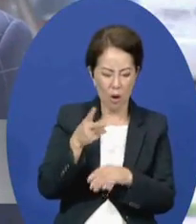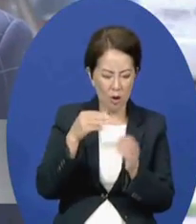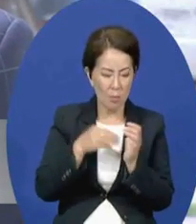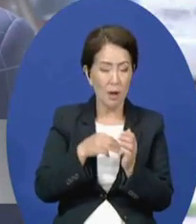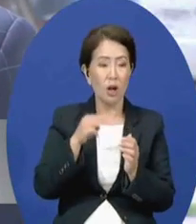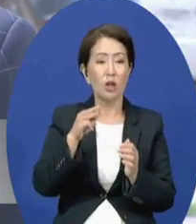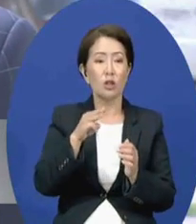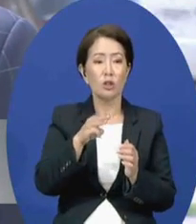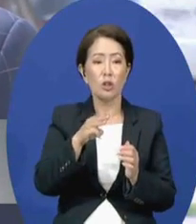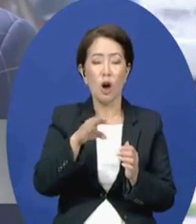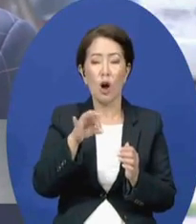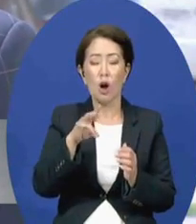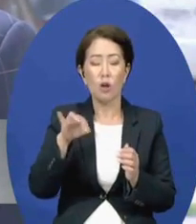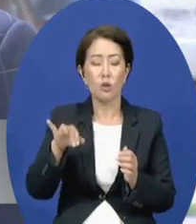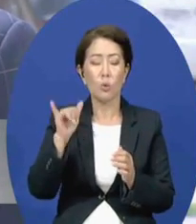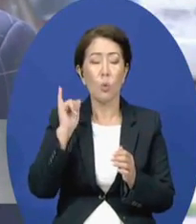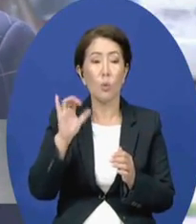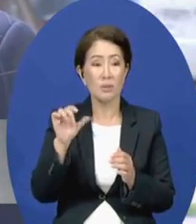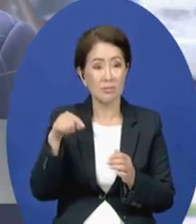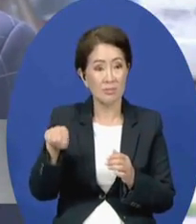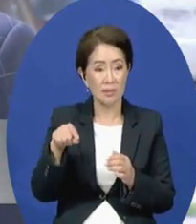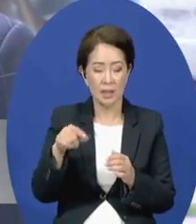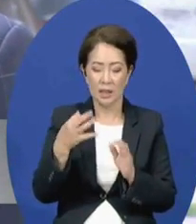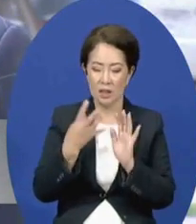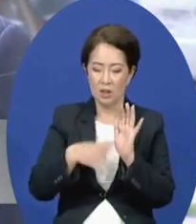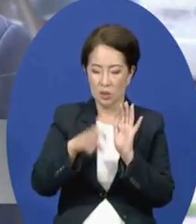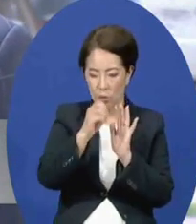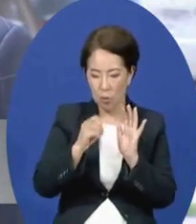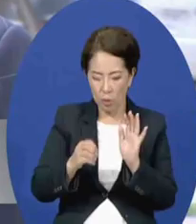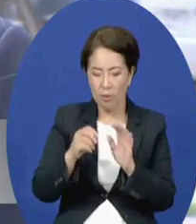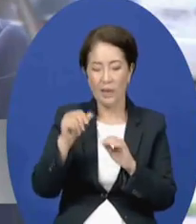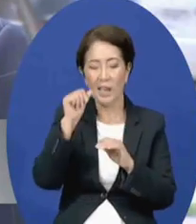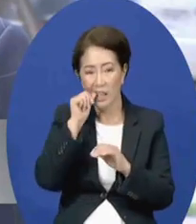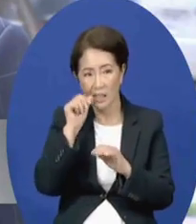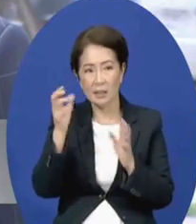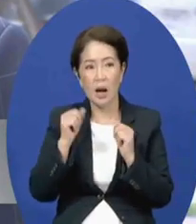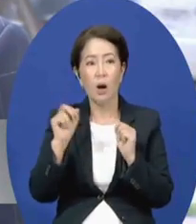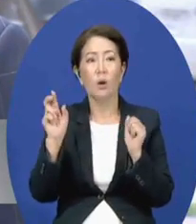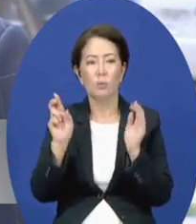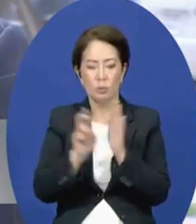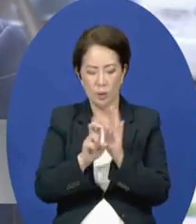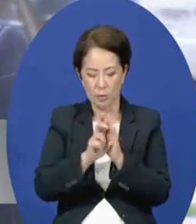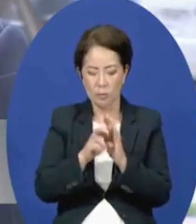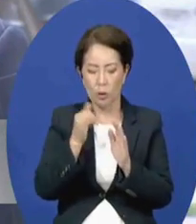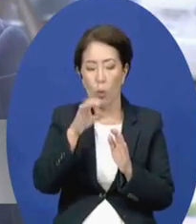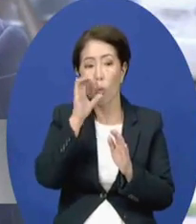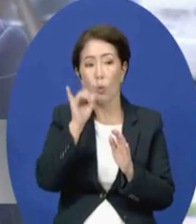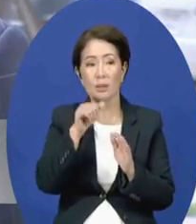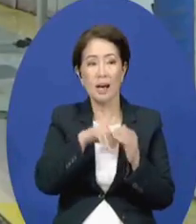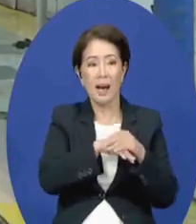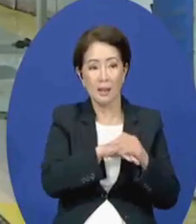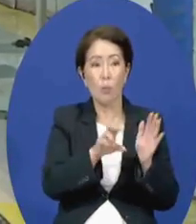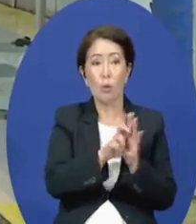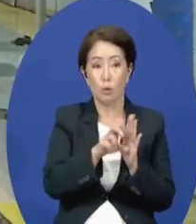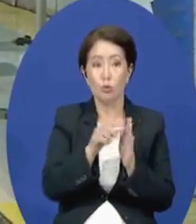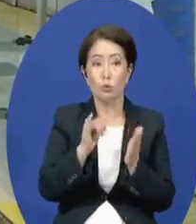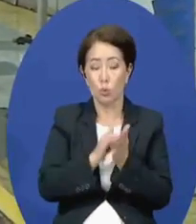тонн уснаас бид нар 90% нь химнэж авч үлдэх, унтны цэвэр ус одоо хэвээрээ үлдэх боломжтой юмаа л гэж харж